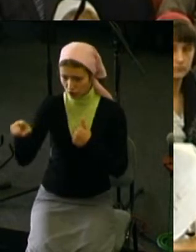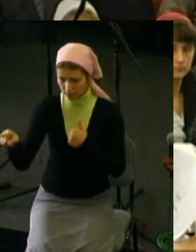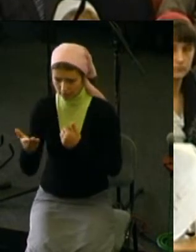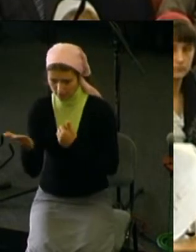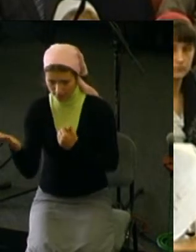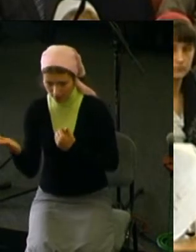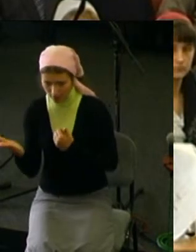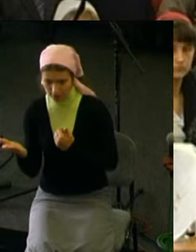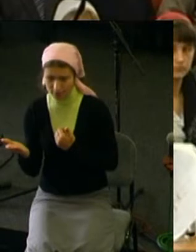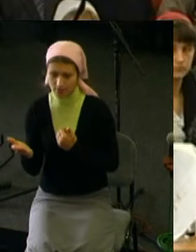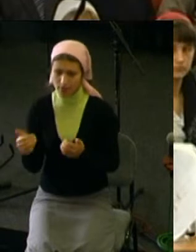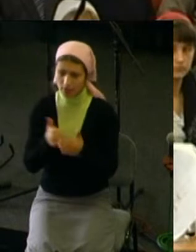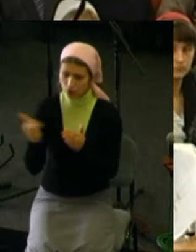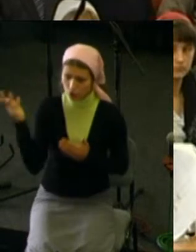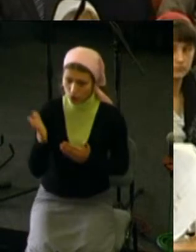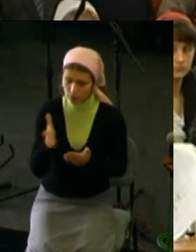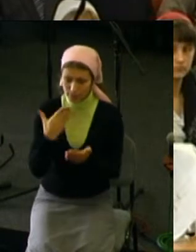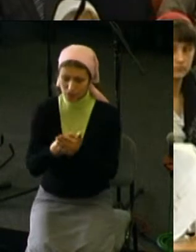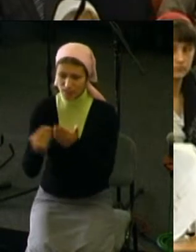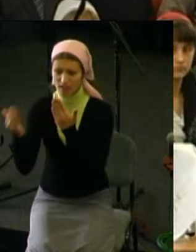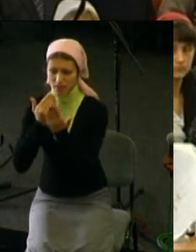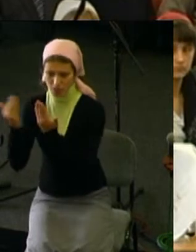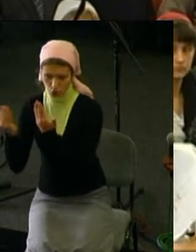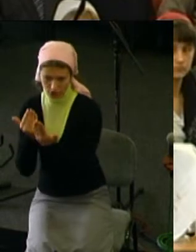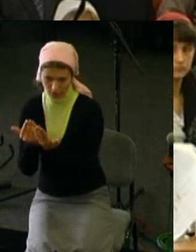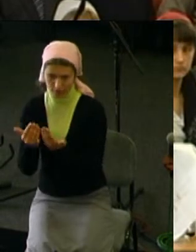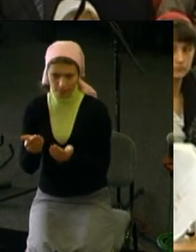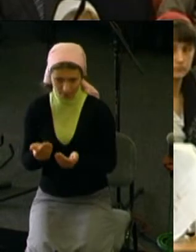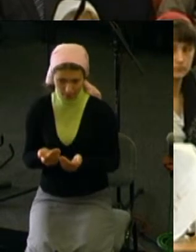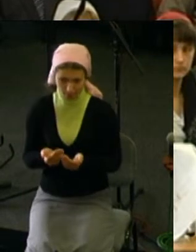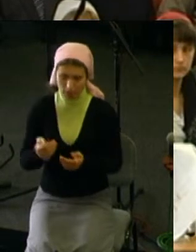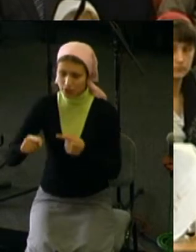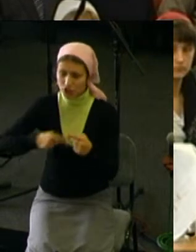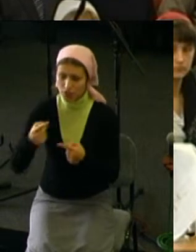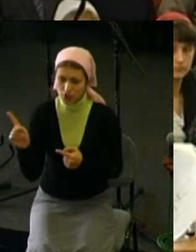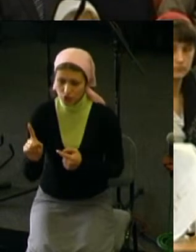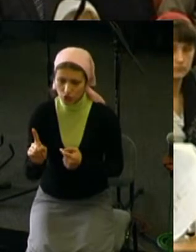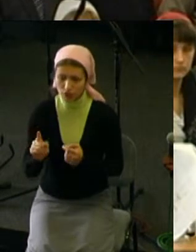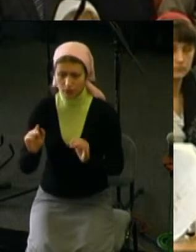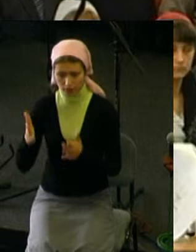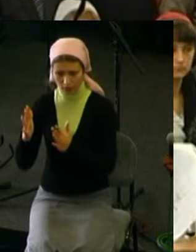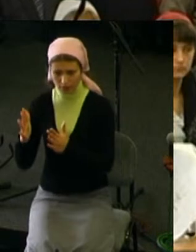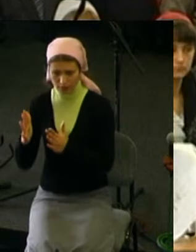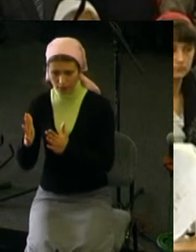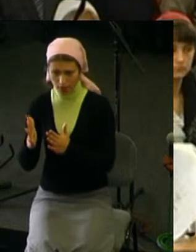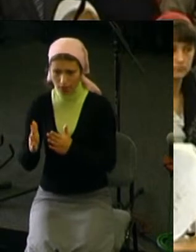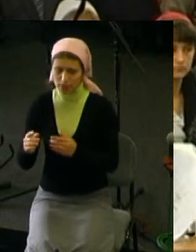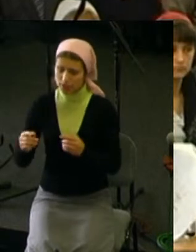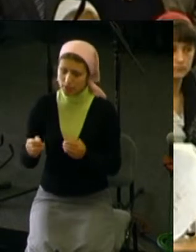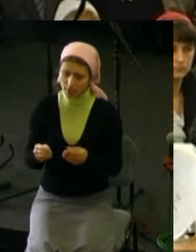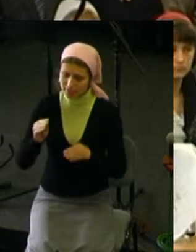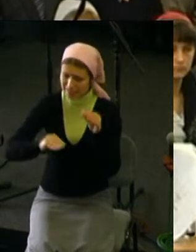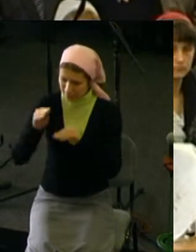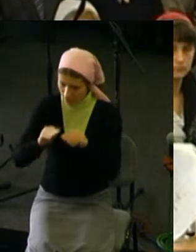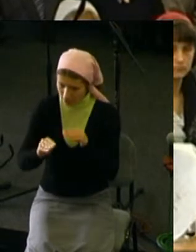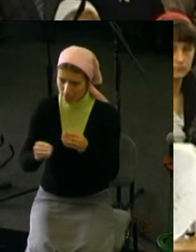і в кожної з нас є до Господа своє відношення через щось сталося склалися ці